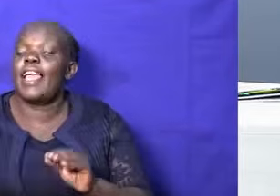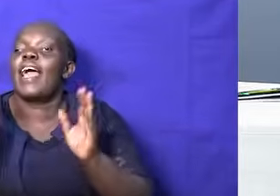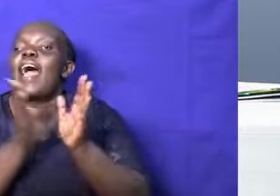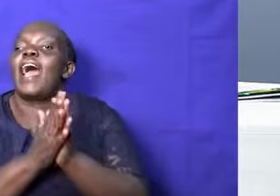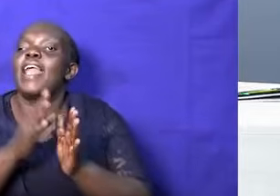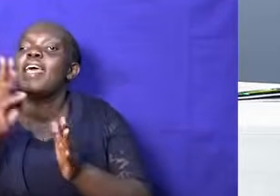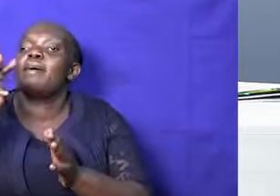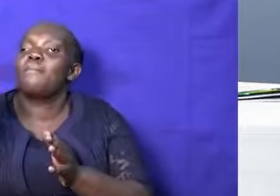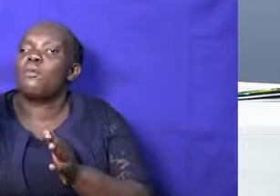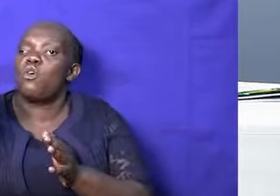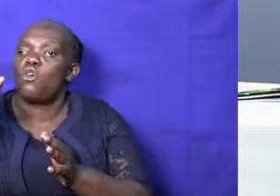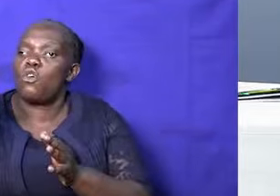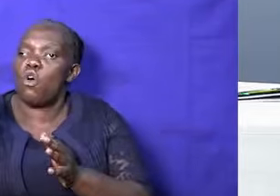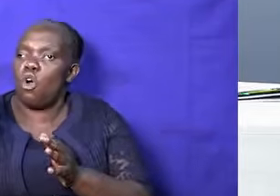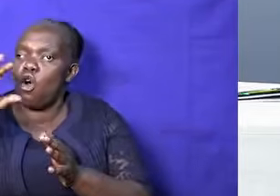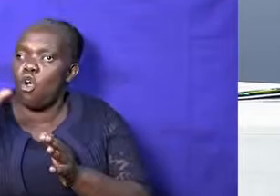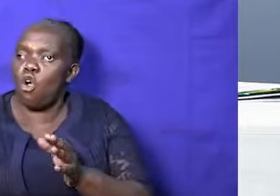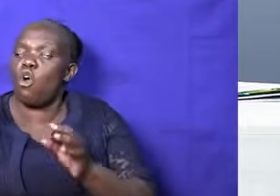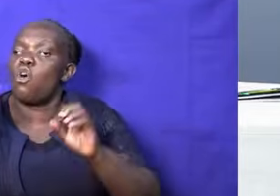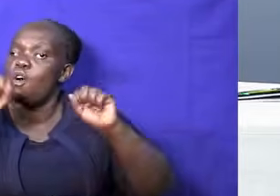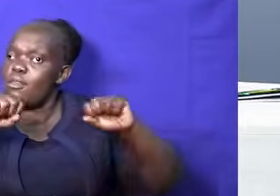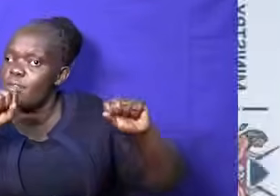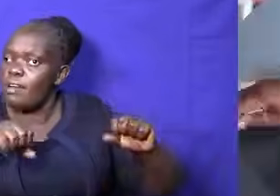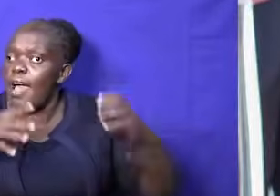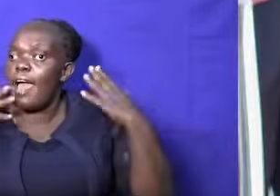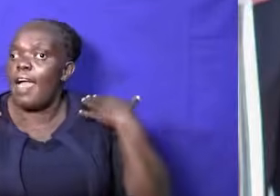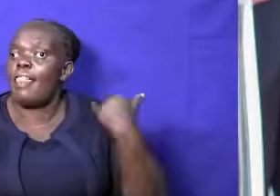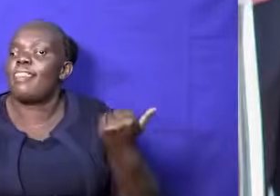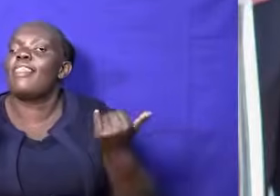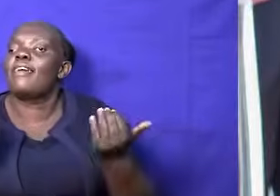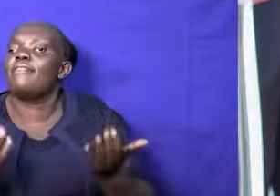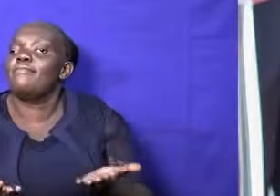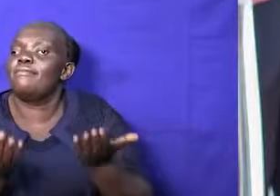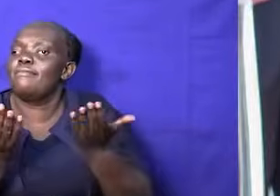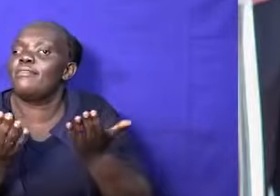Kenya na Morocco zimesaini makubaliano ya afya ili